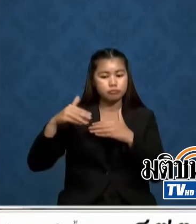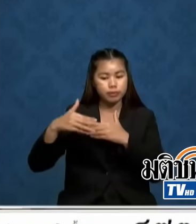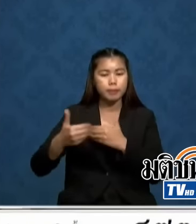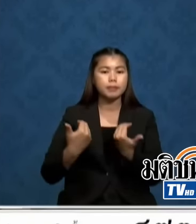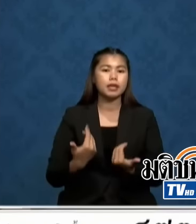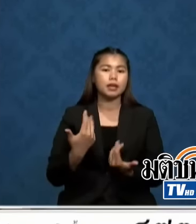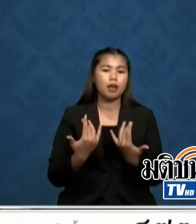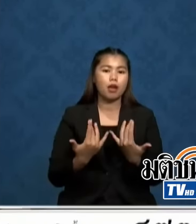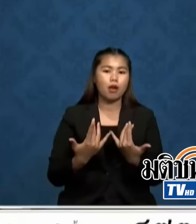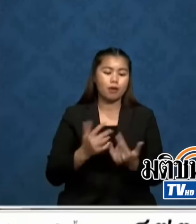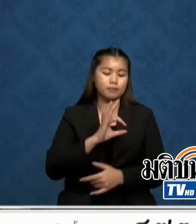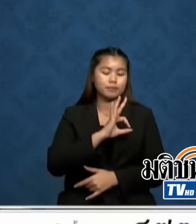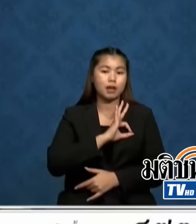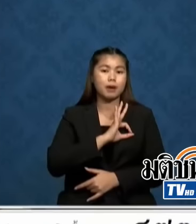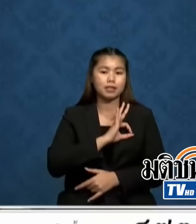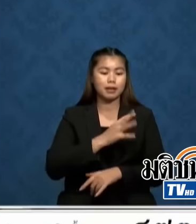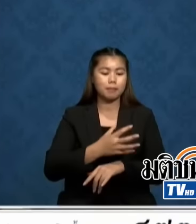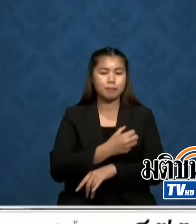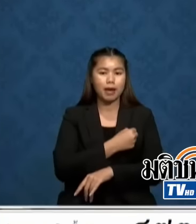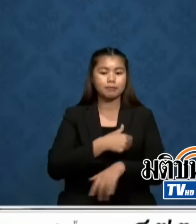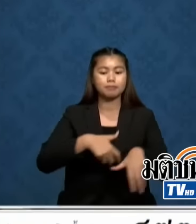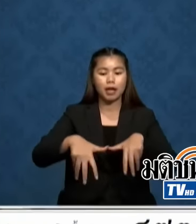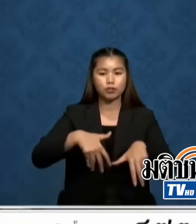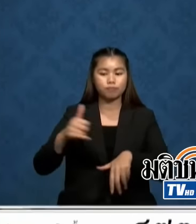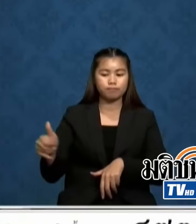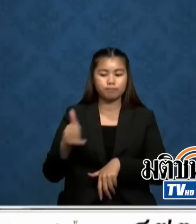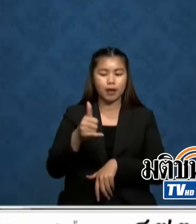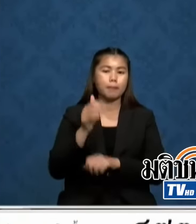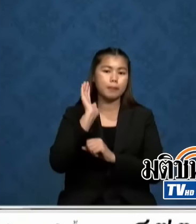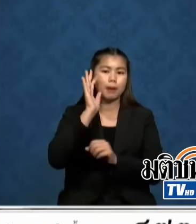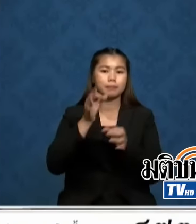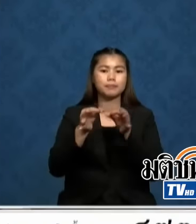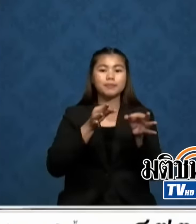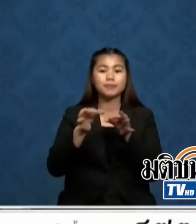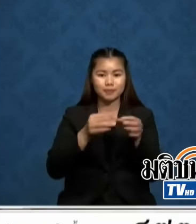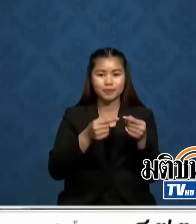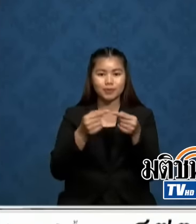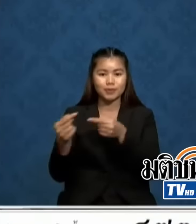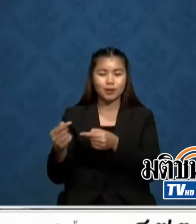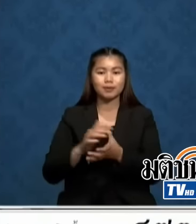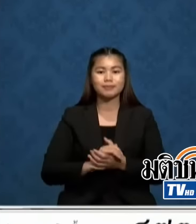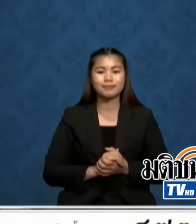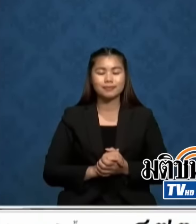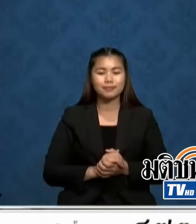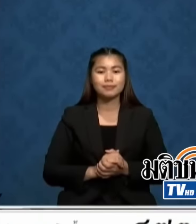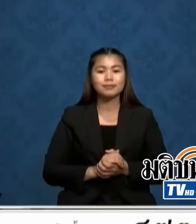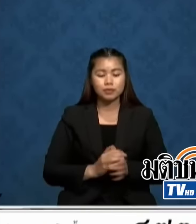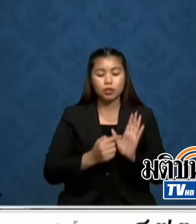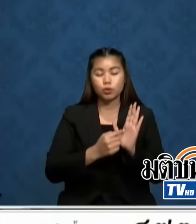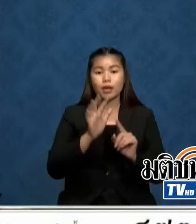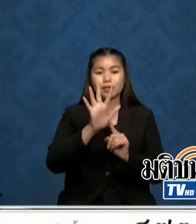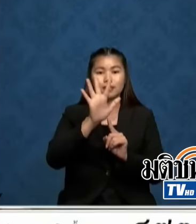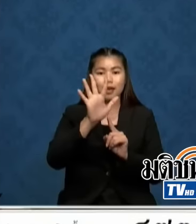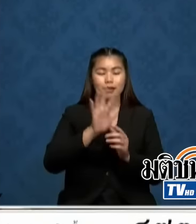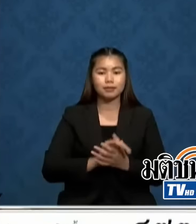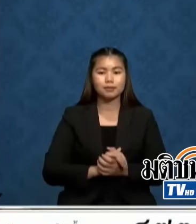สมาชิกสพทราษฎรจากพรรคประชาชนมาร่วมอธิบายมาอภิปรายในส่วนนี้นะครับในรายละเอียดตัวอย่างที่ 5ครับ